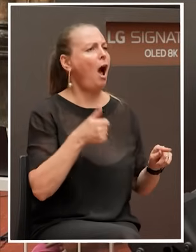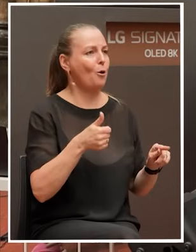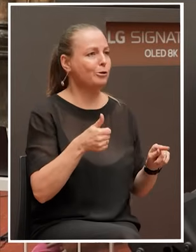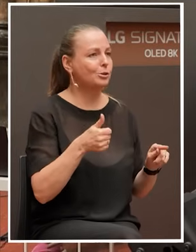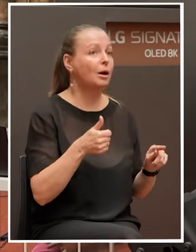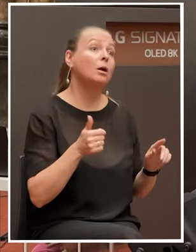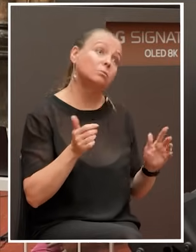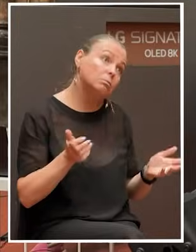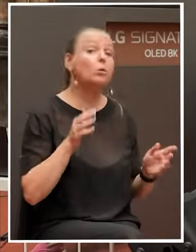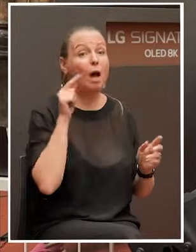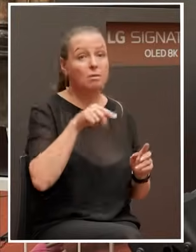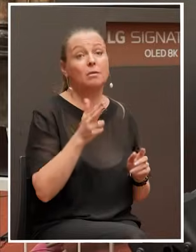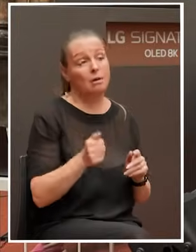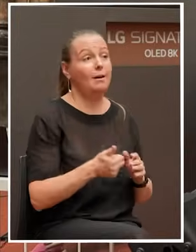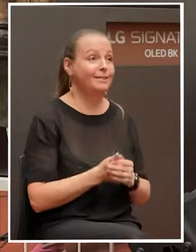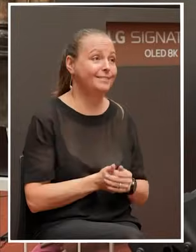да.